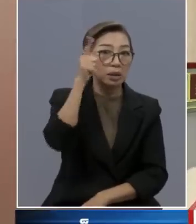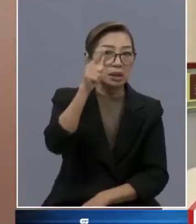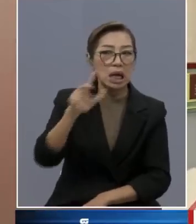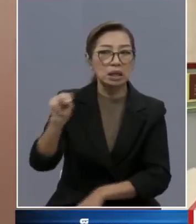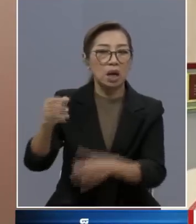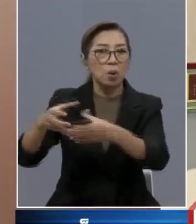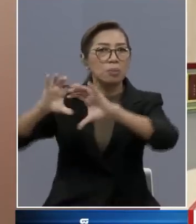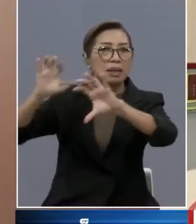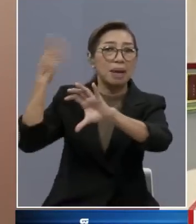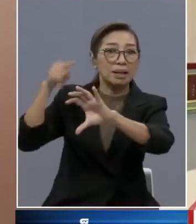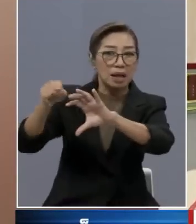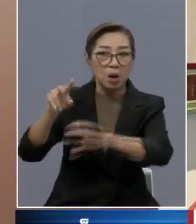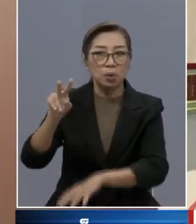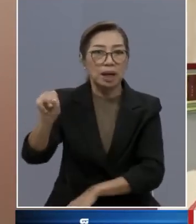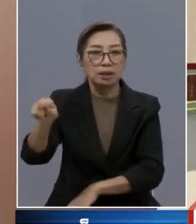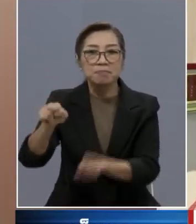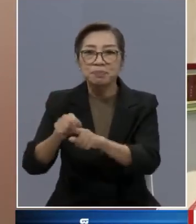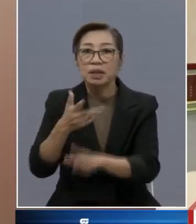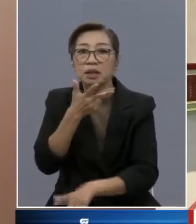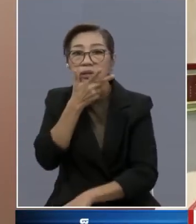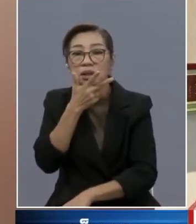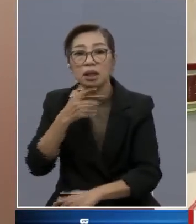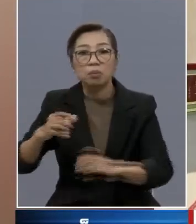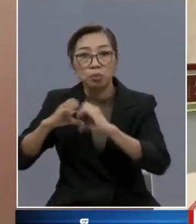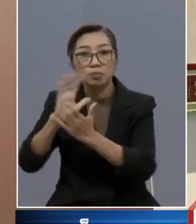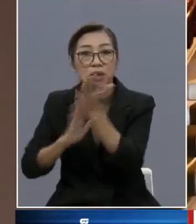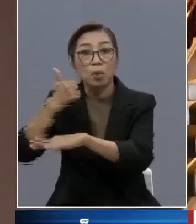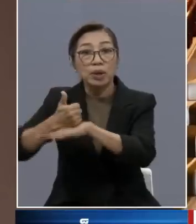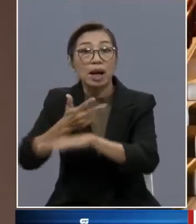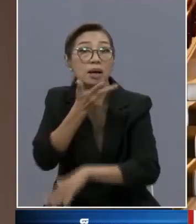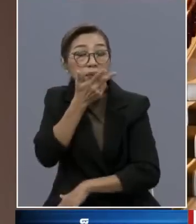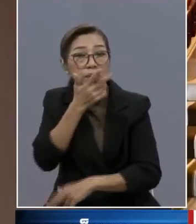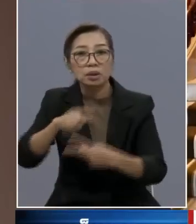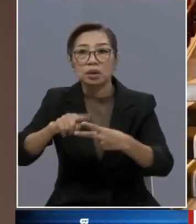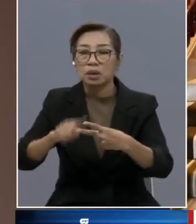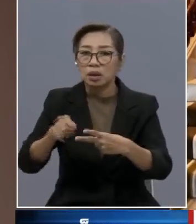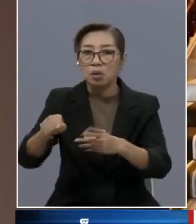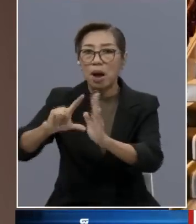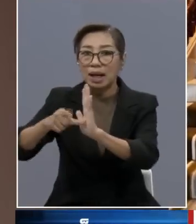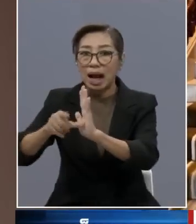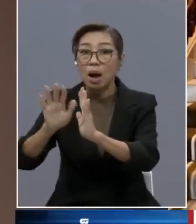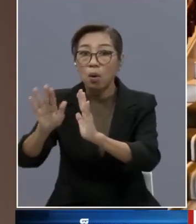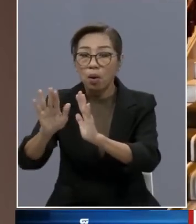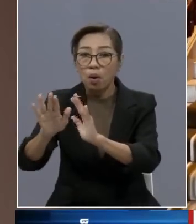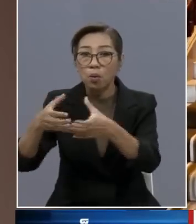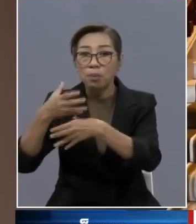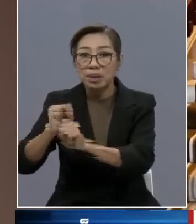วรัฐบาลเดิมนะครับไม่ว่าจะเป็นคุณอนุทินเองหัวหน้าพรรคภูมิใจไทยหรือแม้แต่คุณเฉลิมชัยศรีอ่อนเลขาธิการพรรคประชาธิปัตย์ที่ฮ่องกงนะ